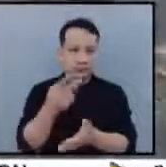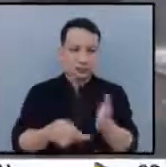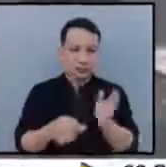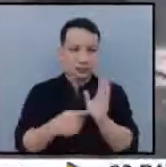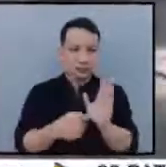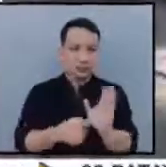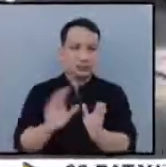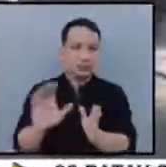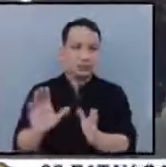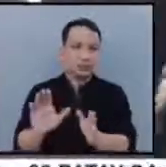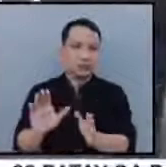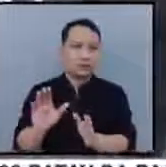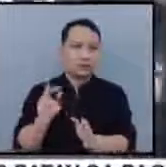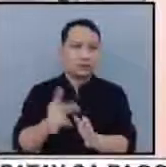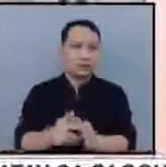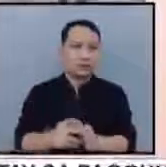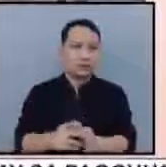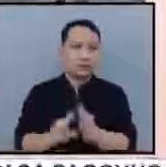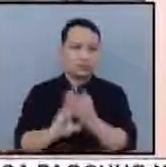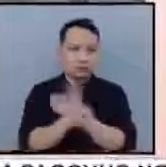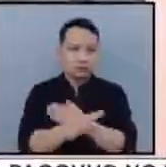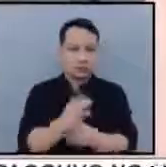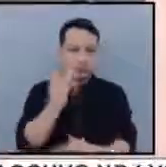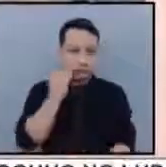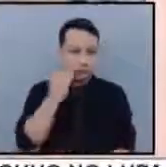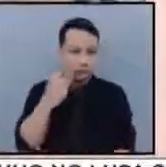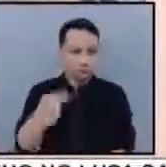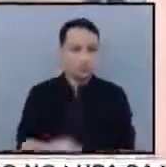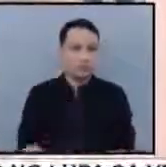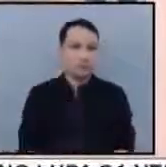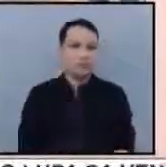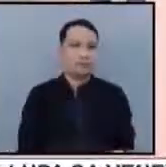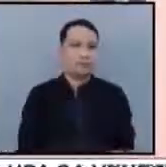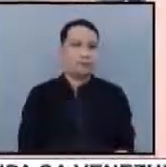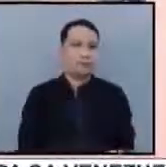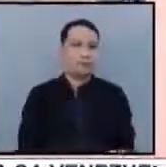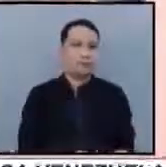mga produktong petrolyo. Balik sa iyo, Dian. Maraming salamat sa iyo, Noel Talakay.